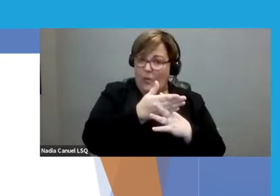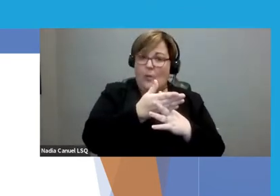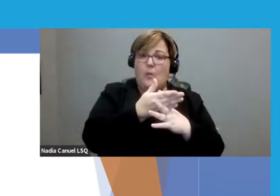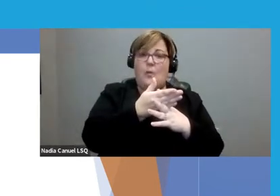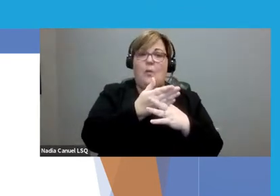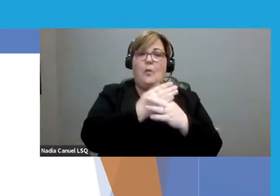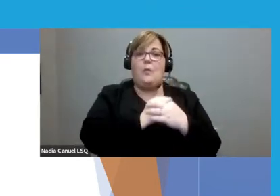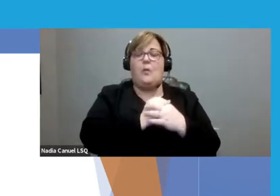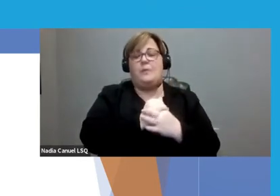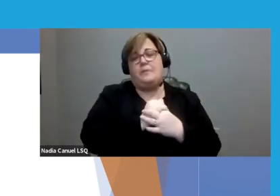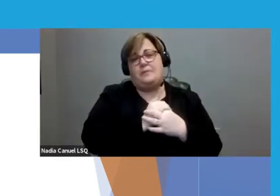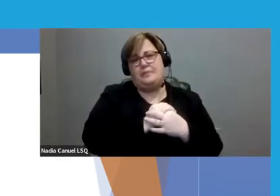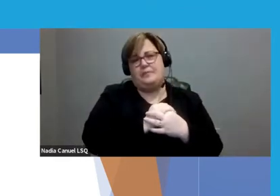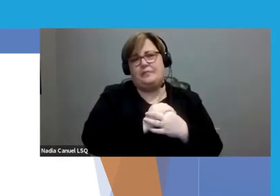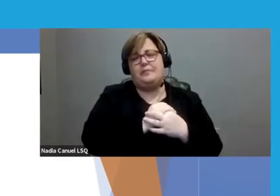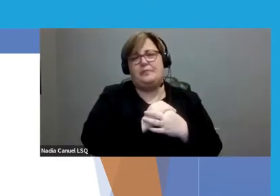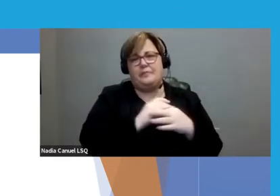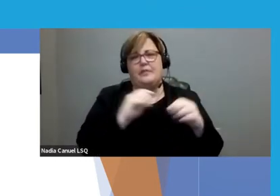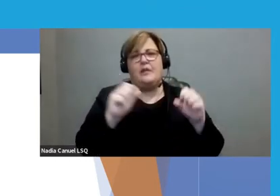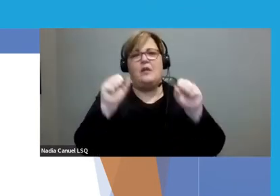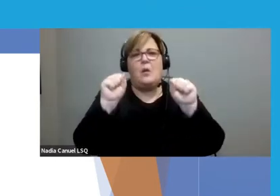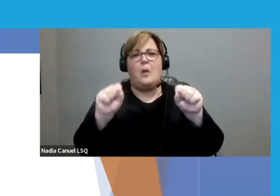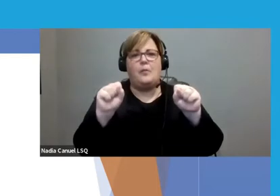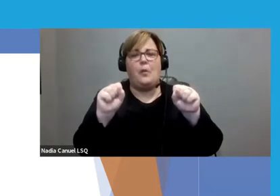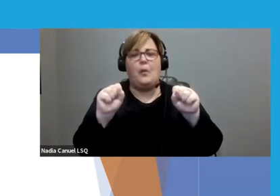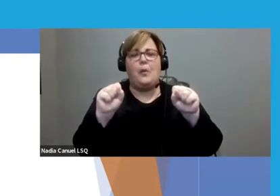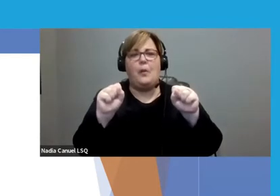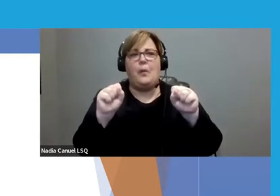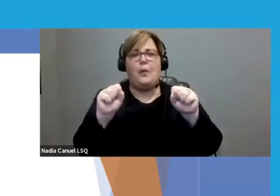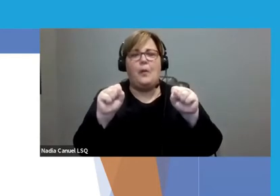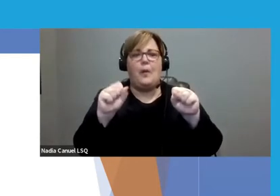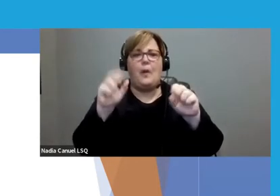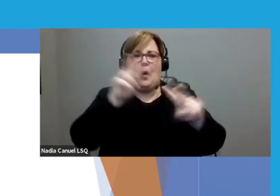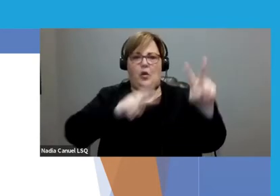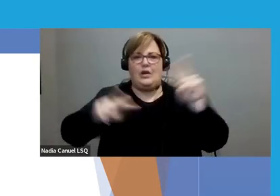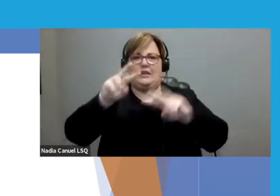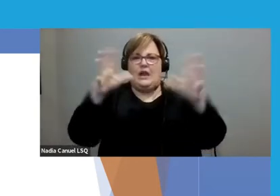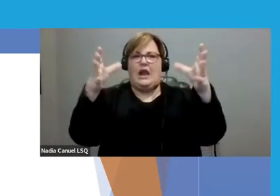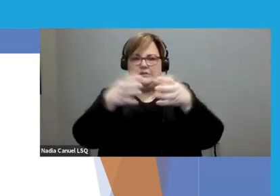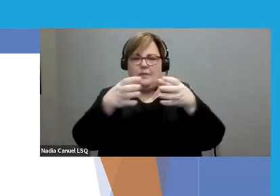quelques pistes d'intervention qu'on peut peut-être regarder ensemble.